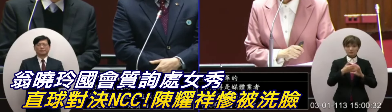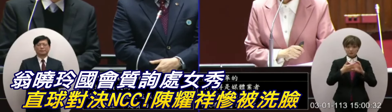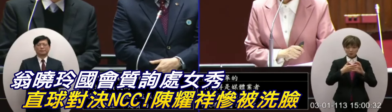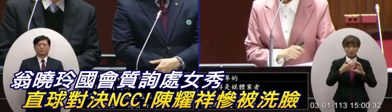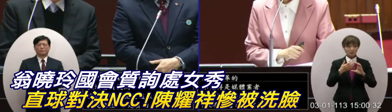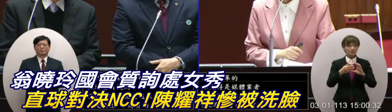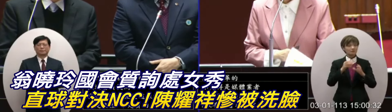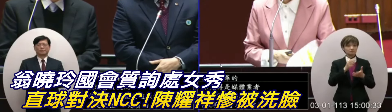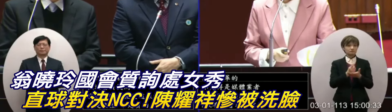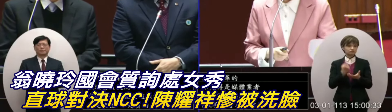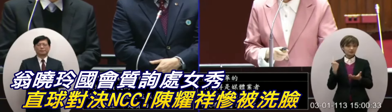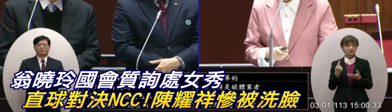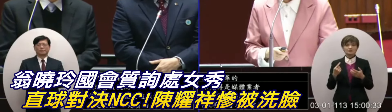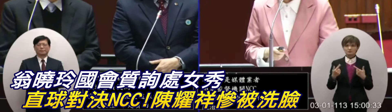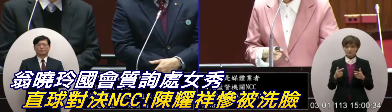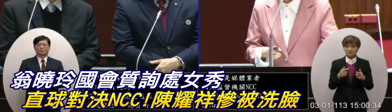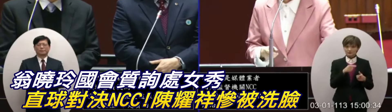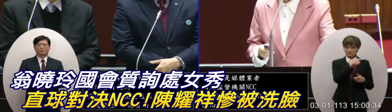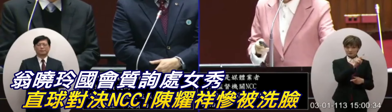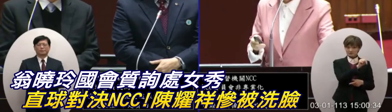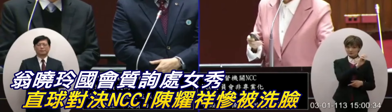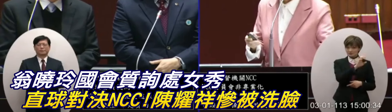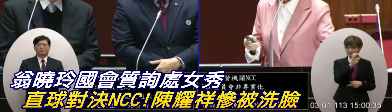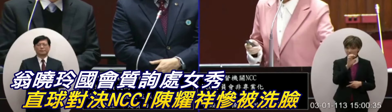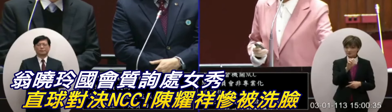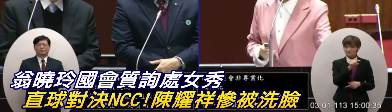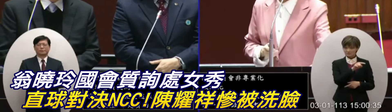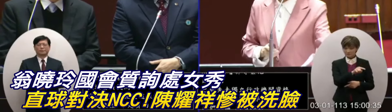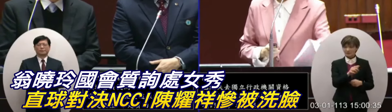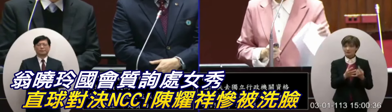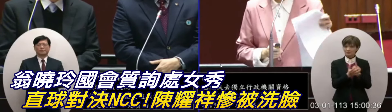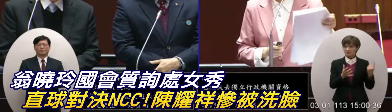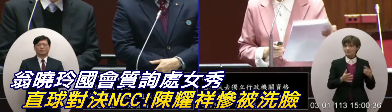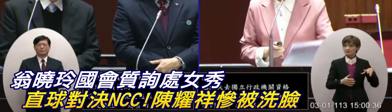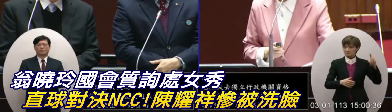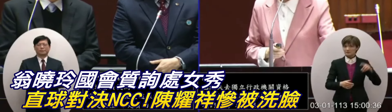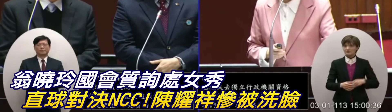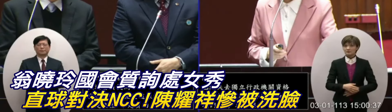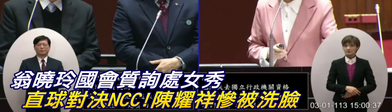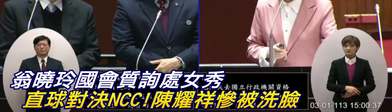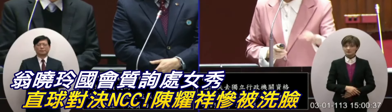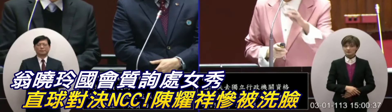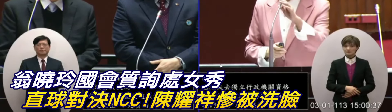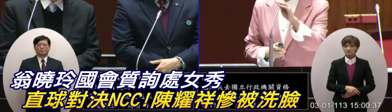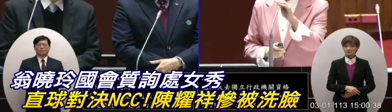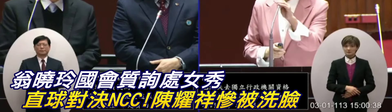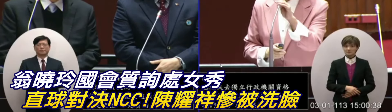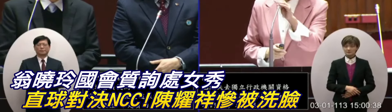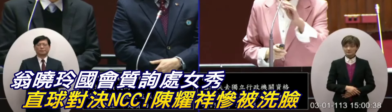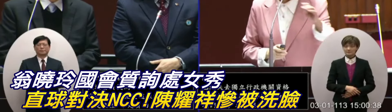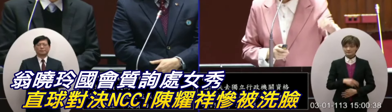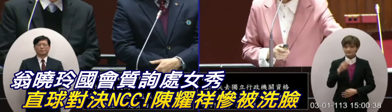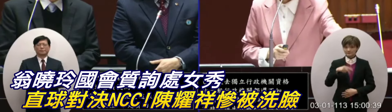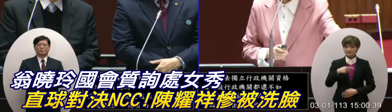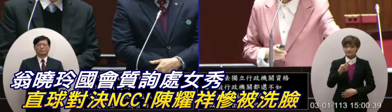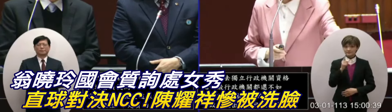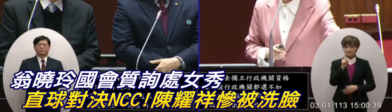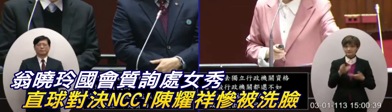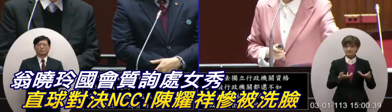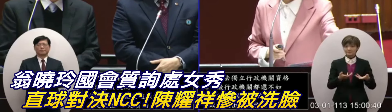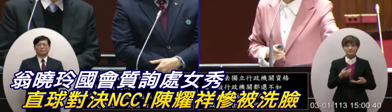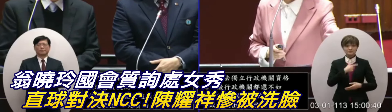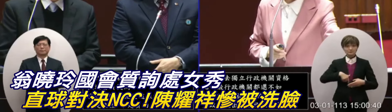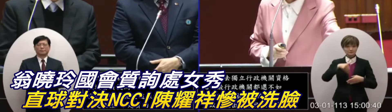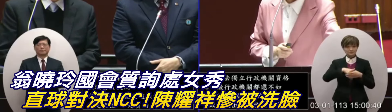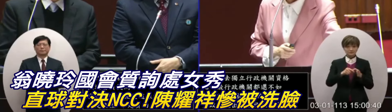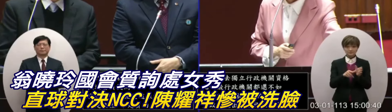出 NCC 才是当前改革的重点。接下来我还要再反映一件事情，就是有关于在选举期